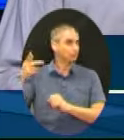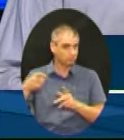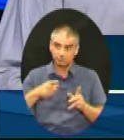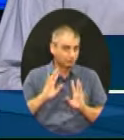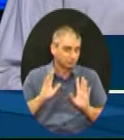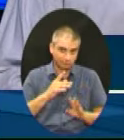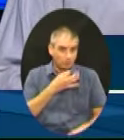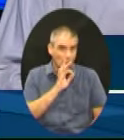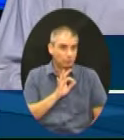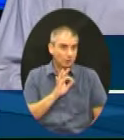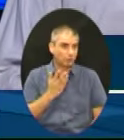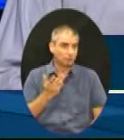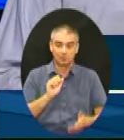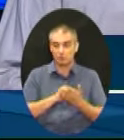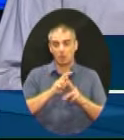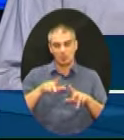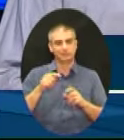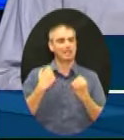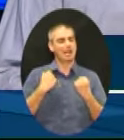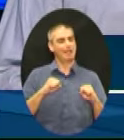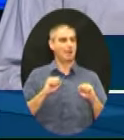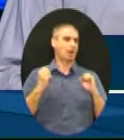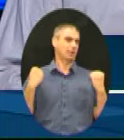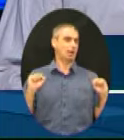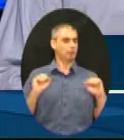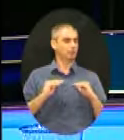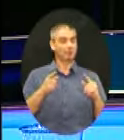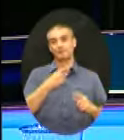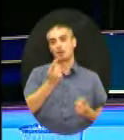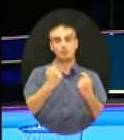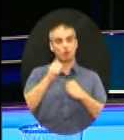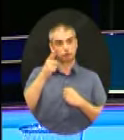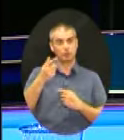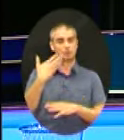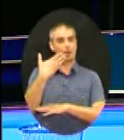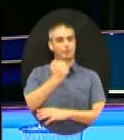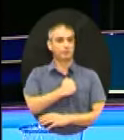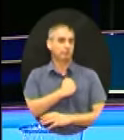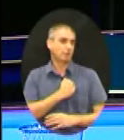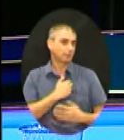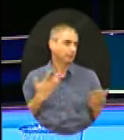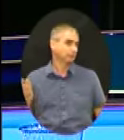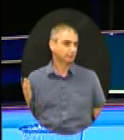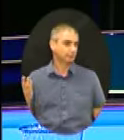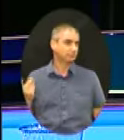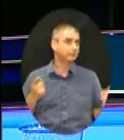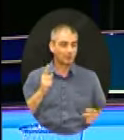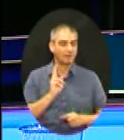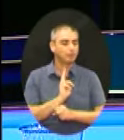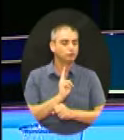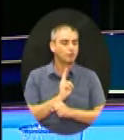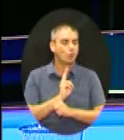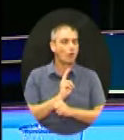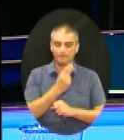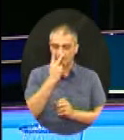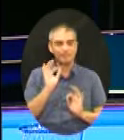אין שום פסול הארץ עיתון ליברלי חילוני מקור ראשון עיתון לאומי דתי או אבל הם שמרו